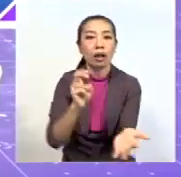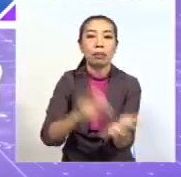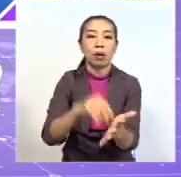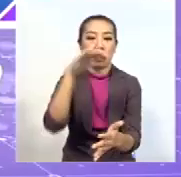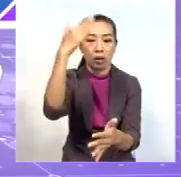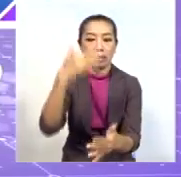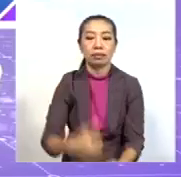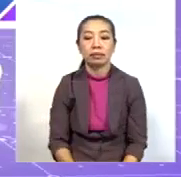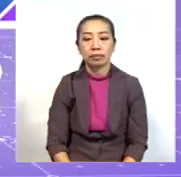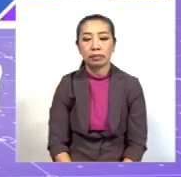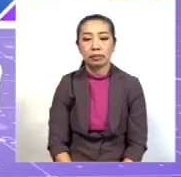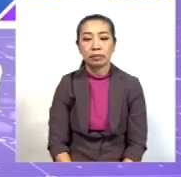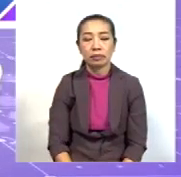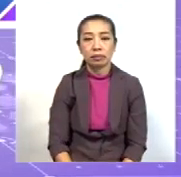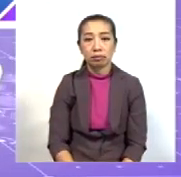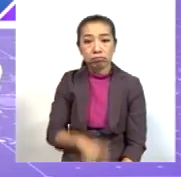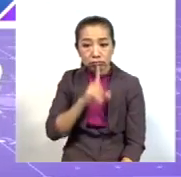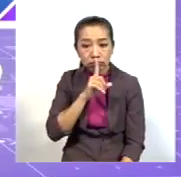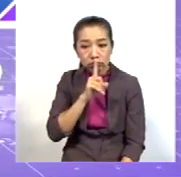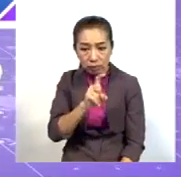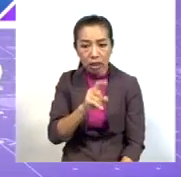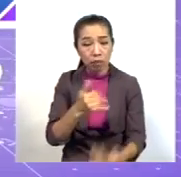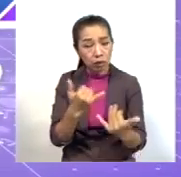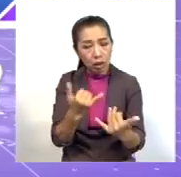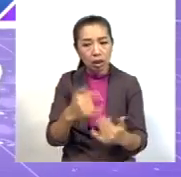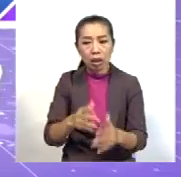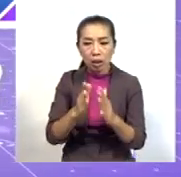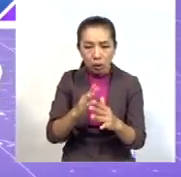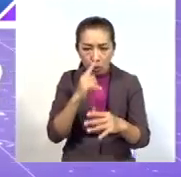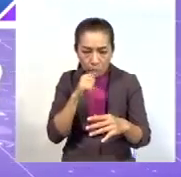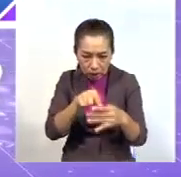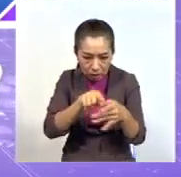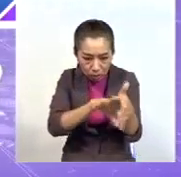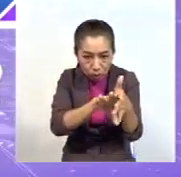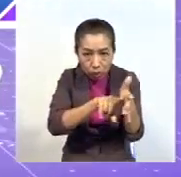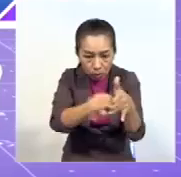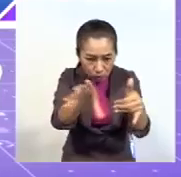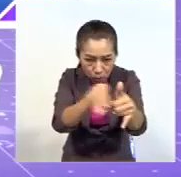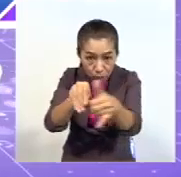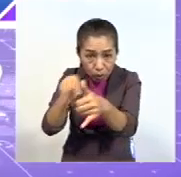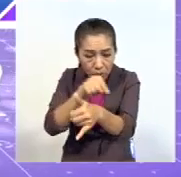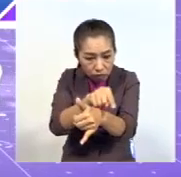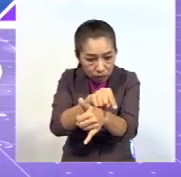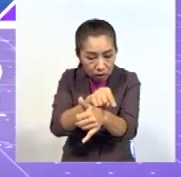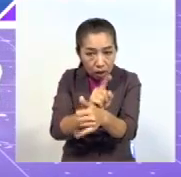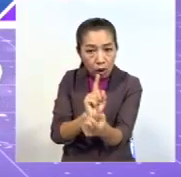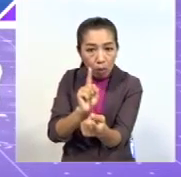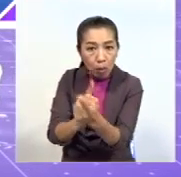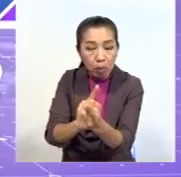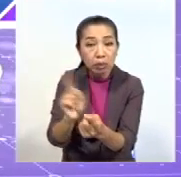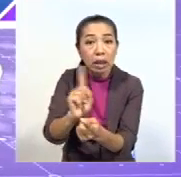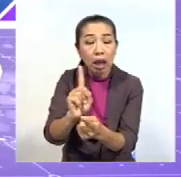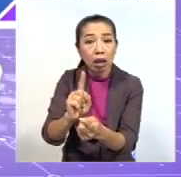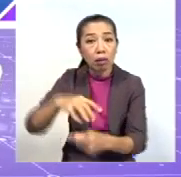ดียวกันนะครับ ค่ะเท่าที่ติดตามดูนะคะคนที่เราพบว่าเป็นผู้ป่วยเนี่ยเป็นการคัดกรองจากพื้นที่เข้า